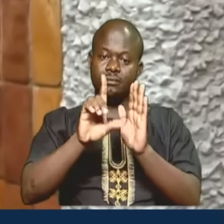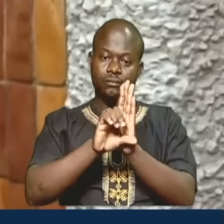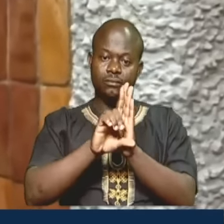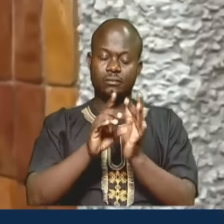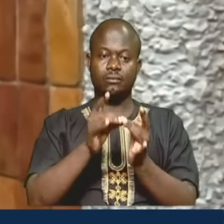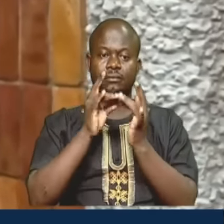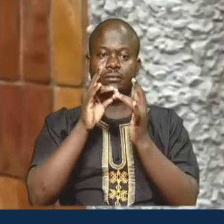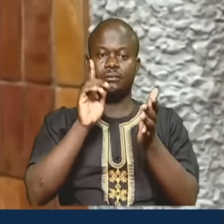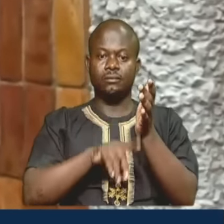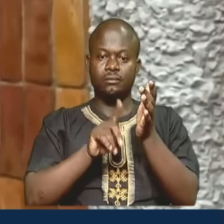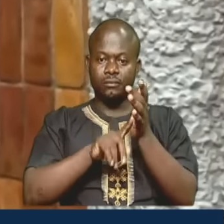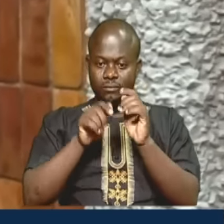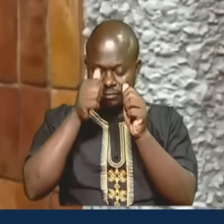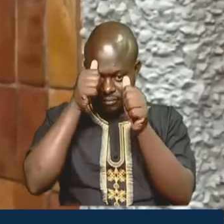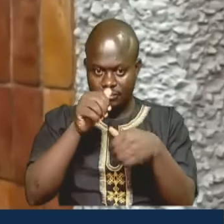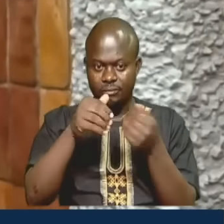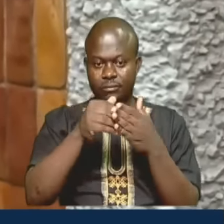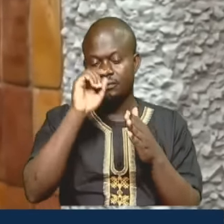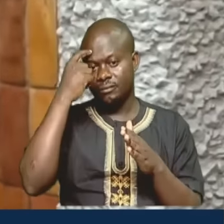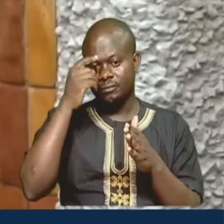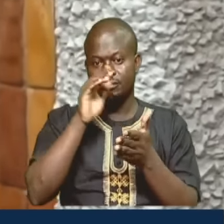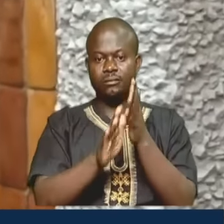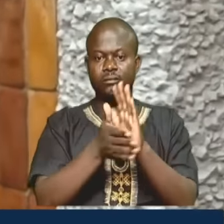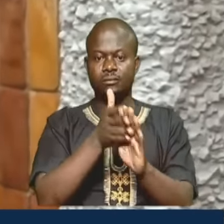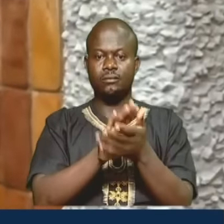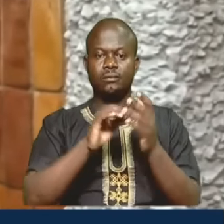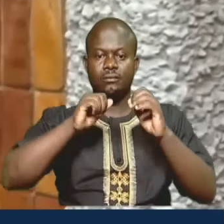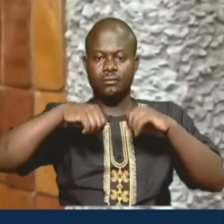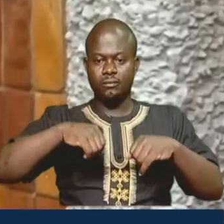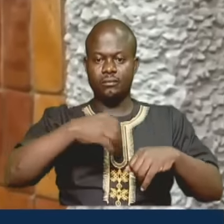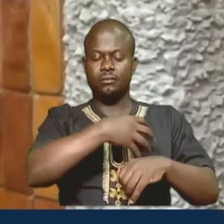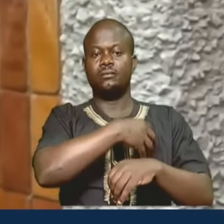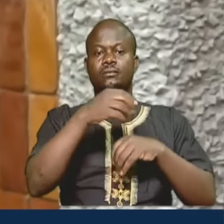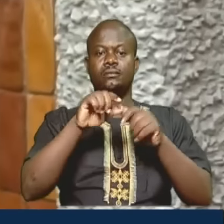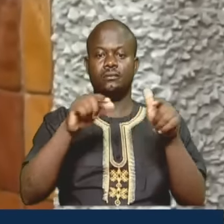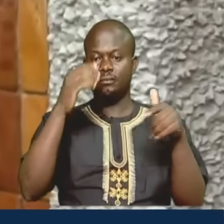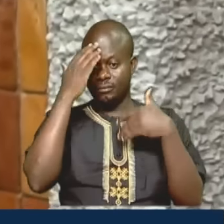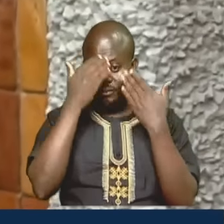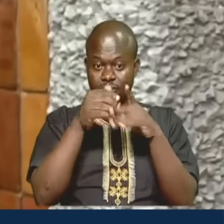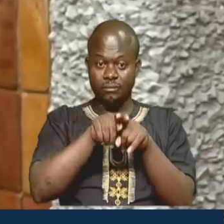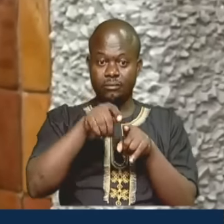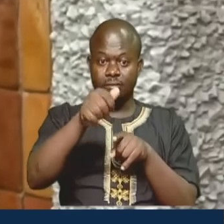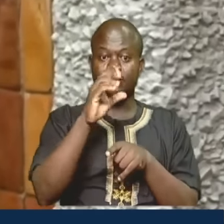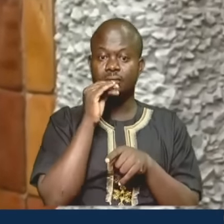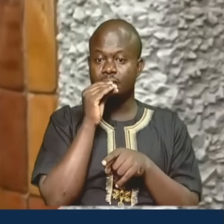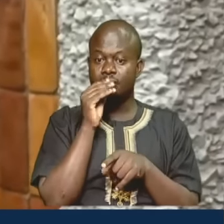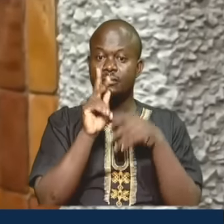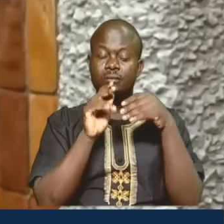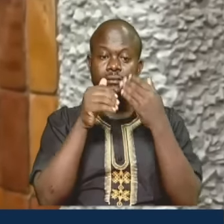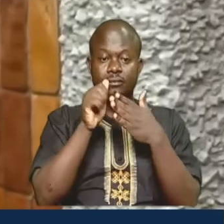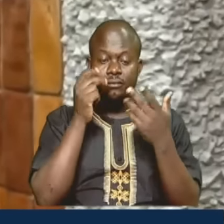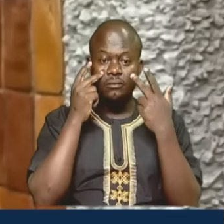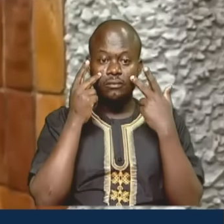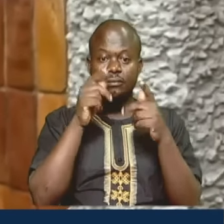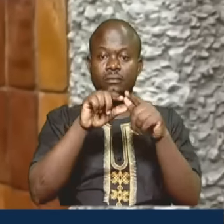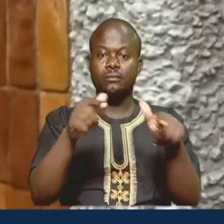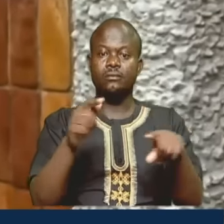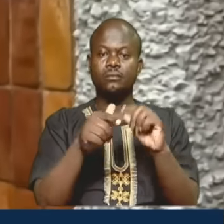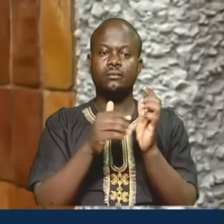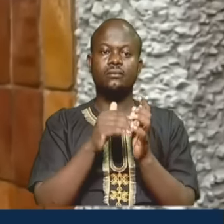iki gishingirwaho mu kuba leta yasesa amasezerano umutungo w'ubutaka, kuko nk'uko bivuga koko hari umuturage ushobora kubona kugura ubutaka ariko